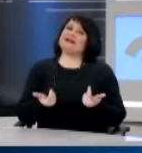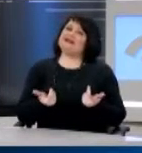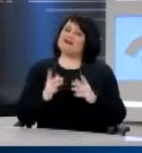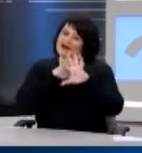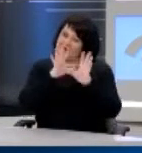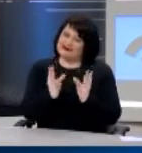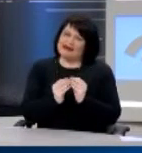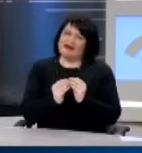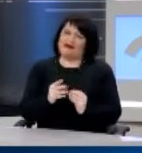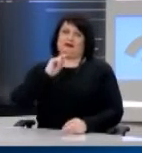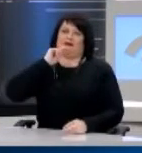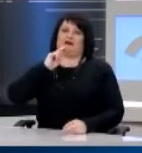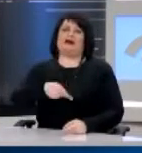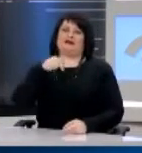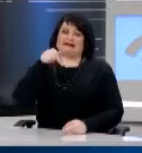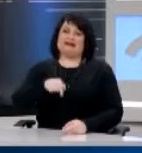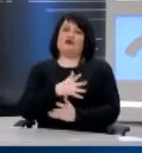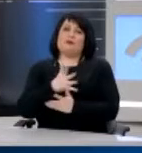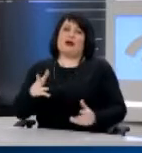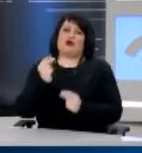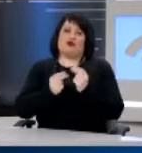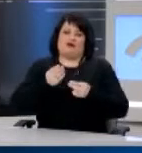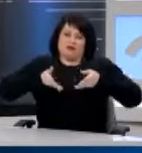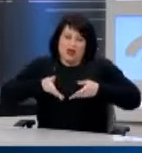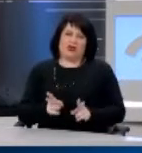ενιαία απάντηση στο μεγάλο πρόβλημα του δημογραφικού.